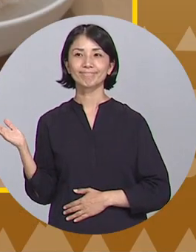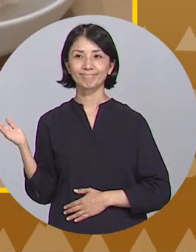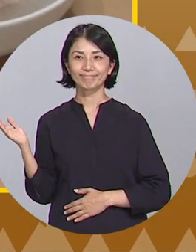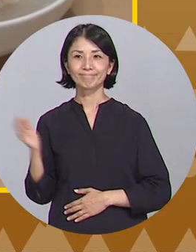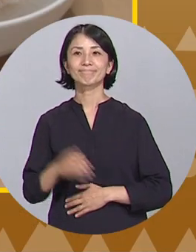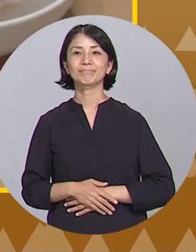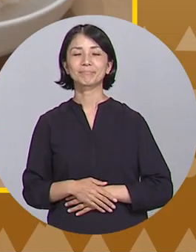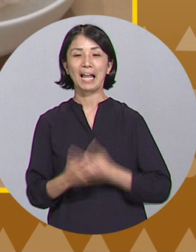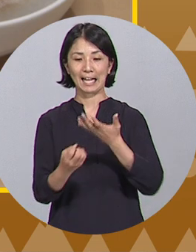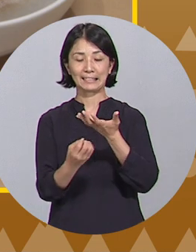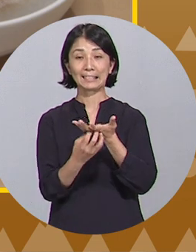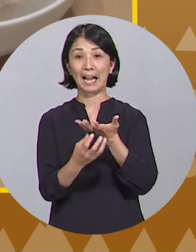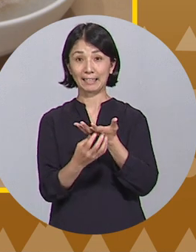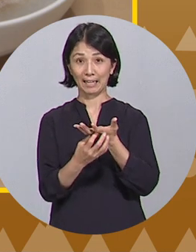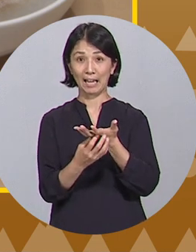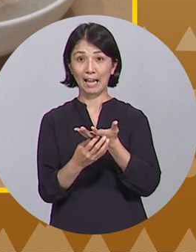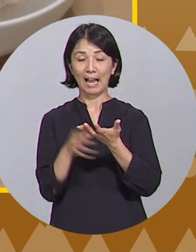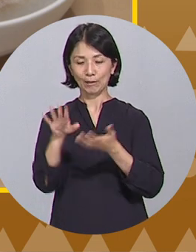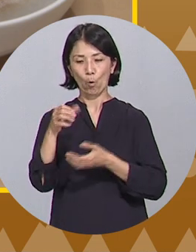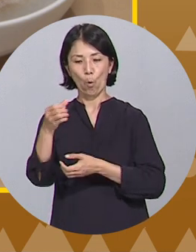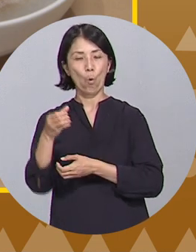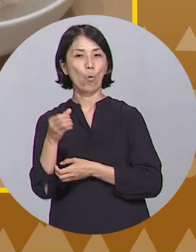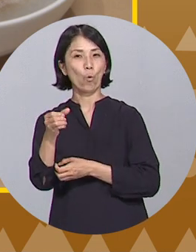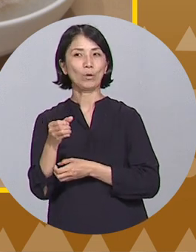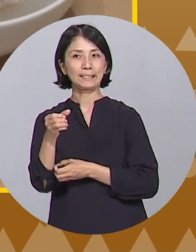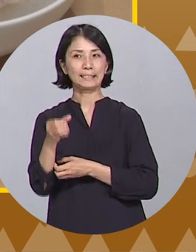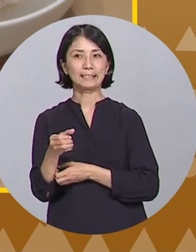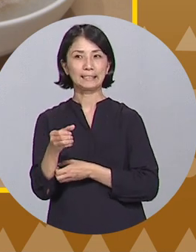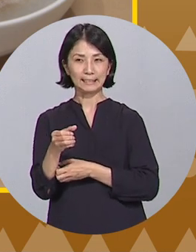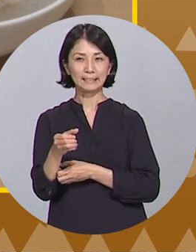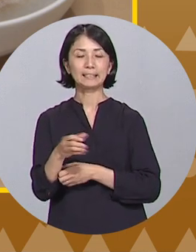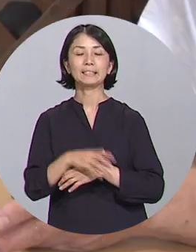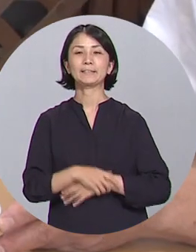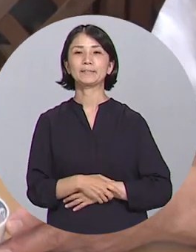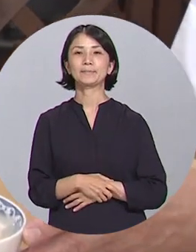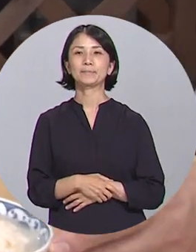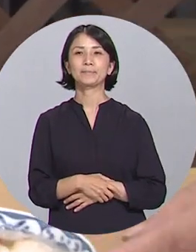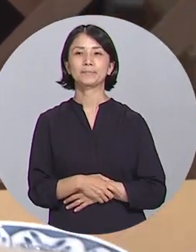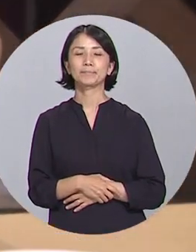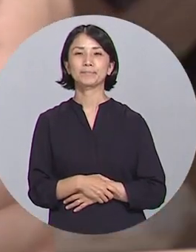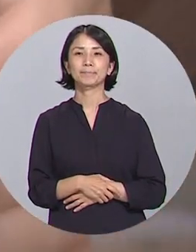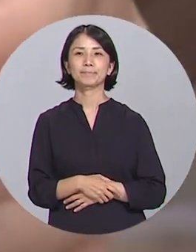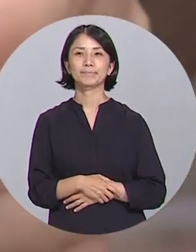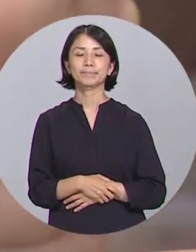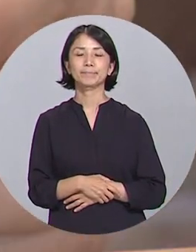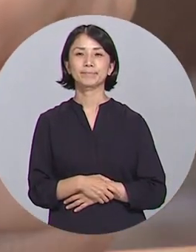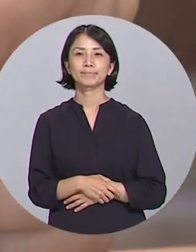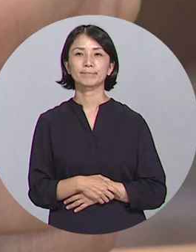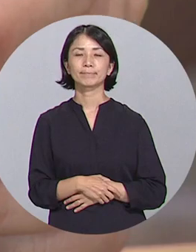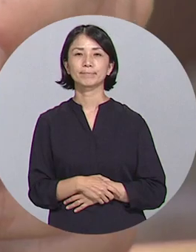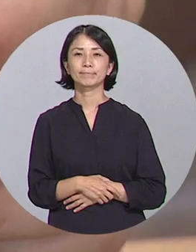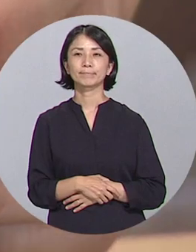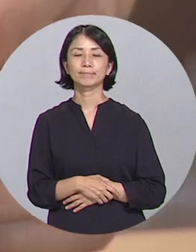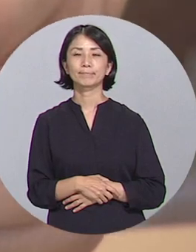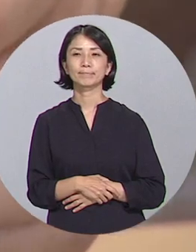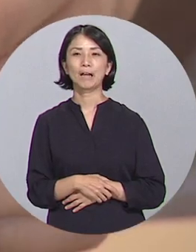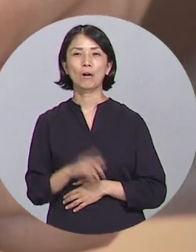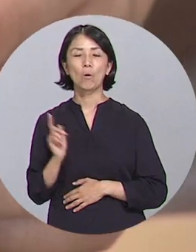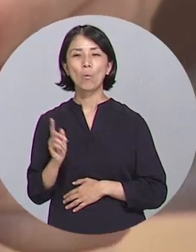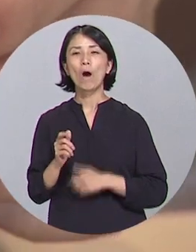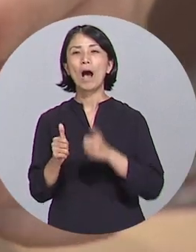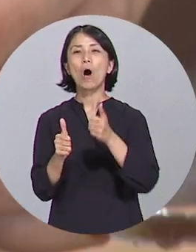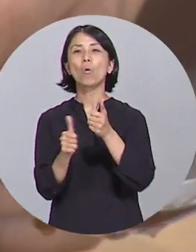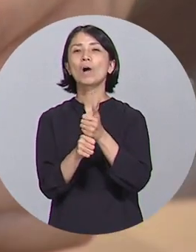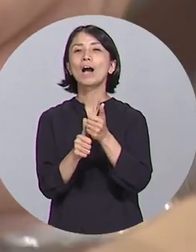ては焼いた塩あんびんをおろし醤油でいただきます。 これはね、もうおか